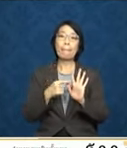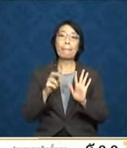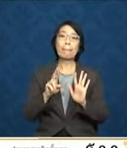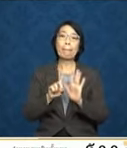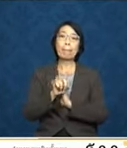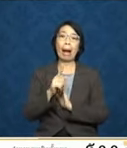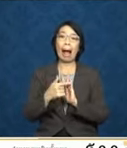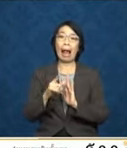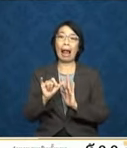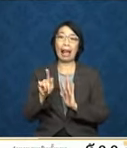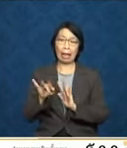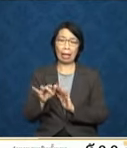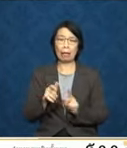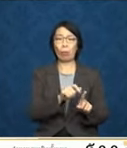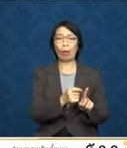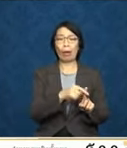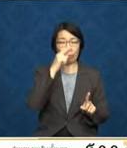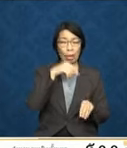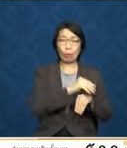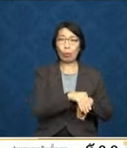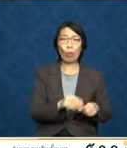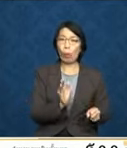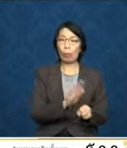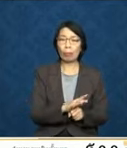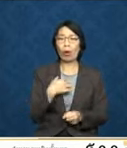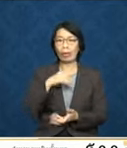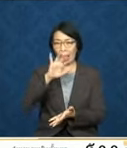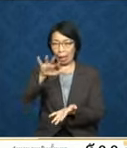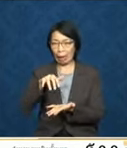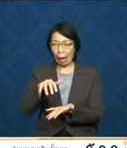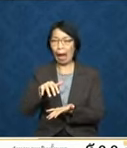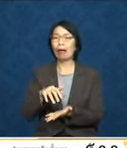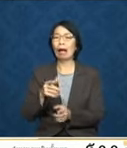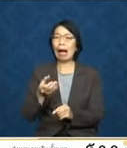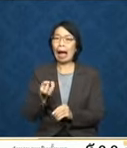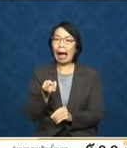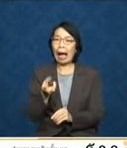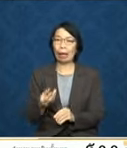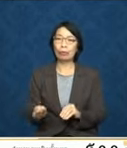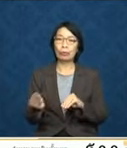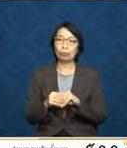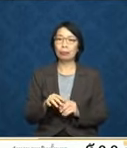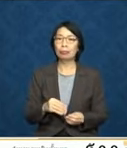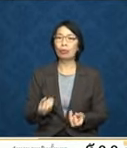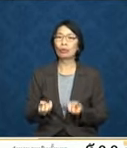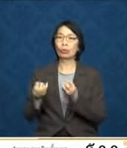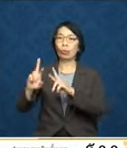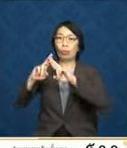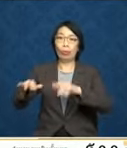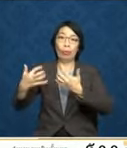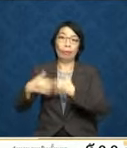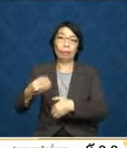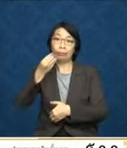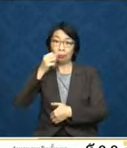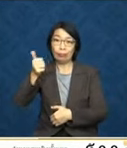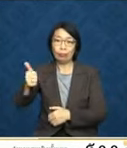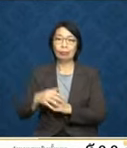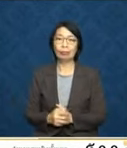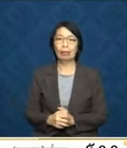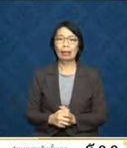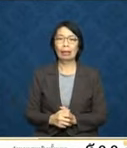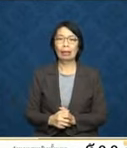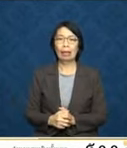ผลิตไม่พอเพียงแต่กระนั้นนะครับก็จะมีวิธีการของบริษัทใหญ่ๆเช่นนำเข้าเกินจ